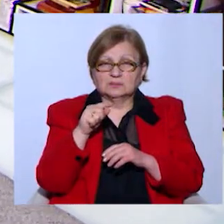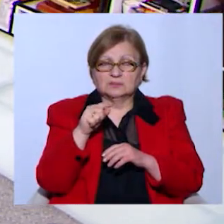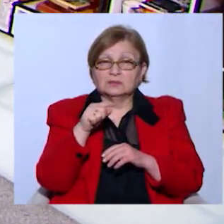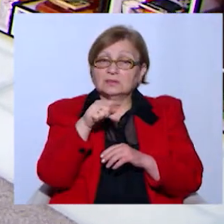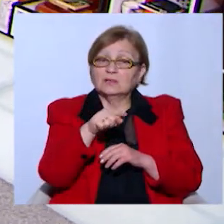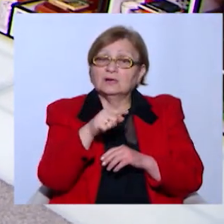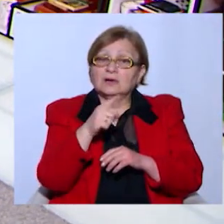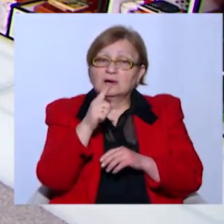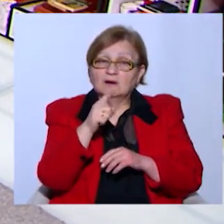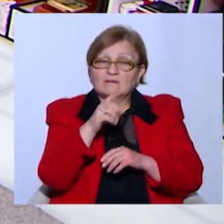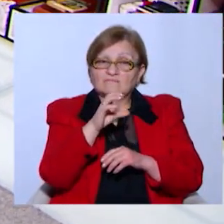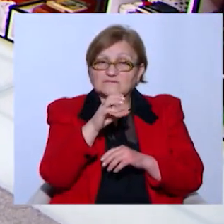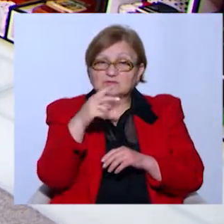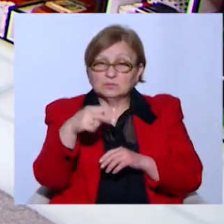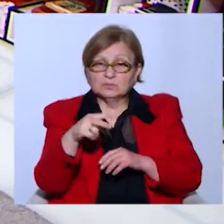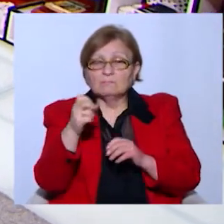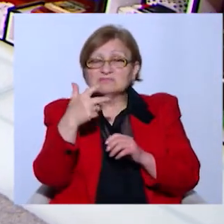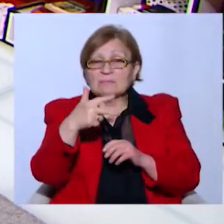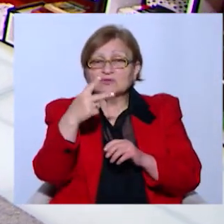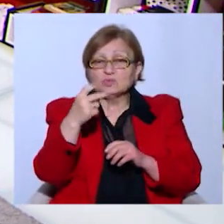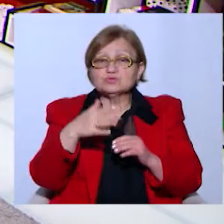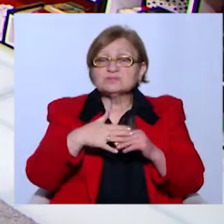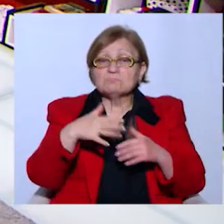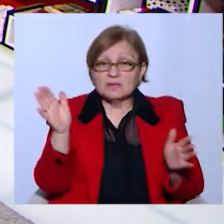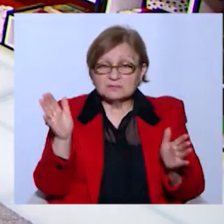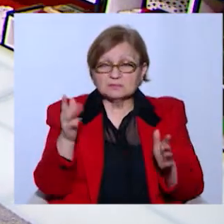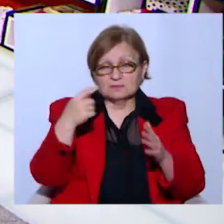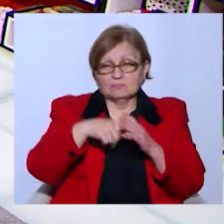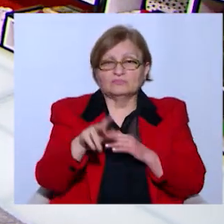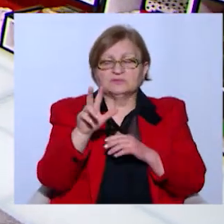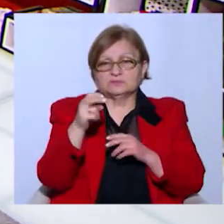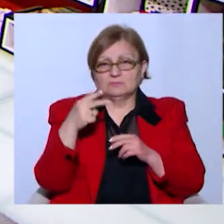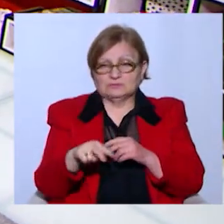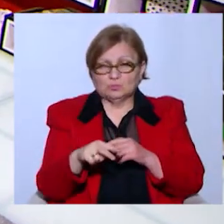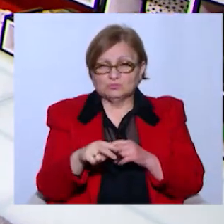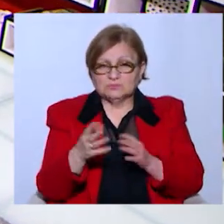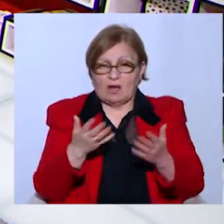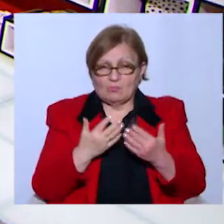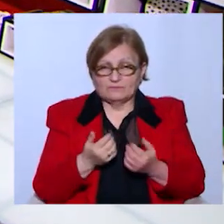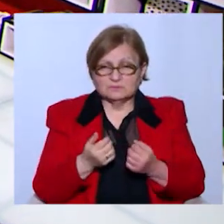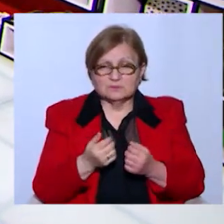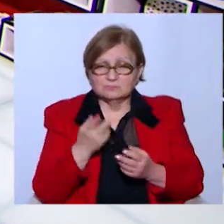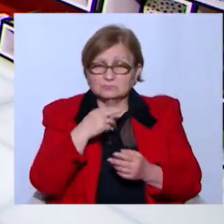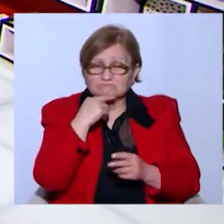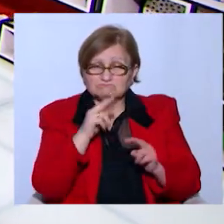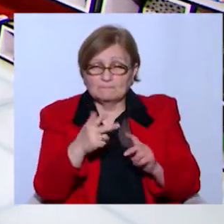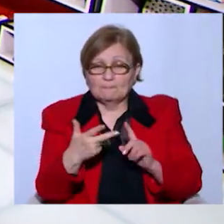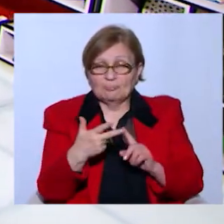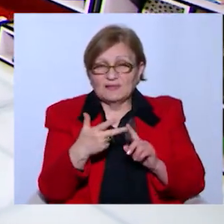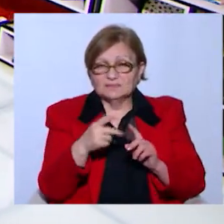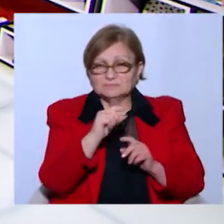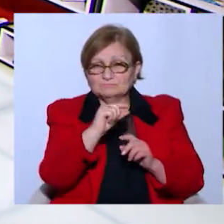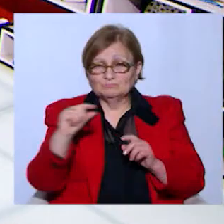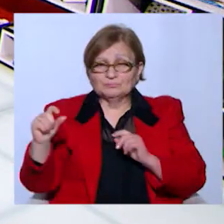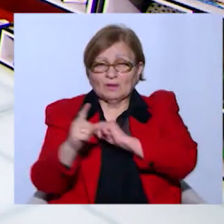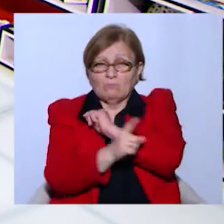რადგან ეს 20 ეს 10-ზე 320-ით მეტია, ნაზრდი გამოვიდა 320. ხოლო თუ დავაკვირდებით მესამე